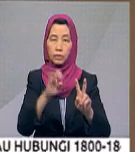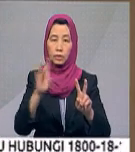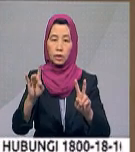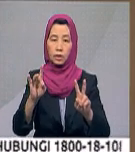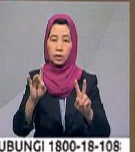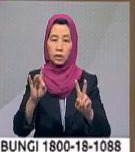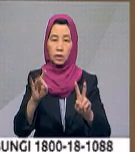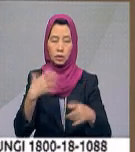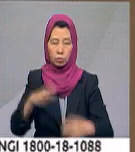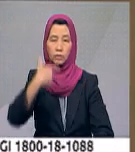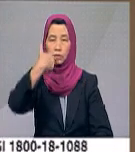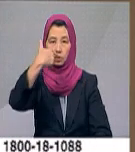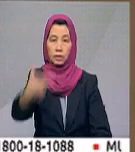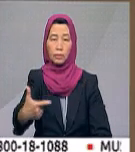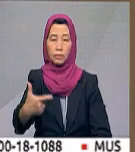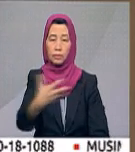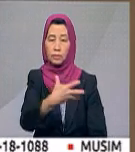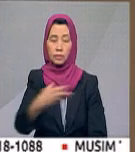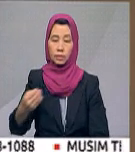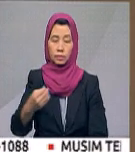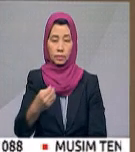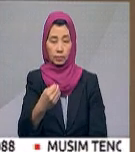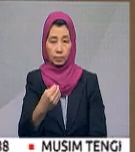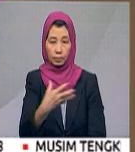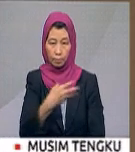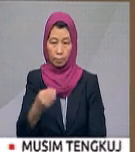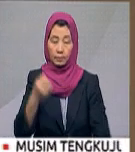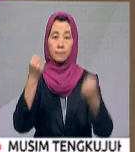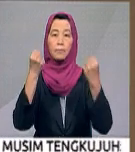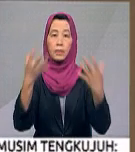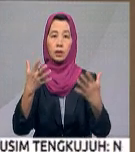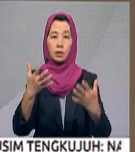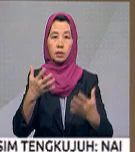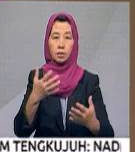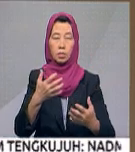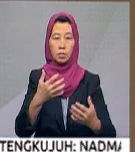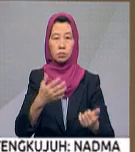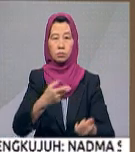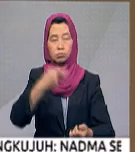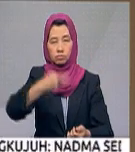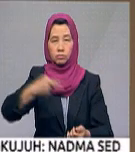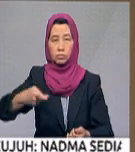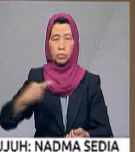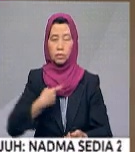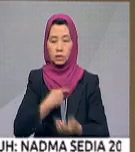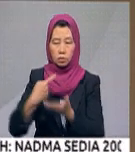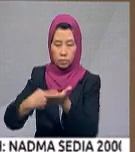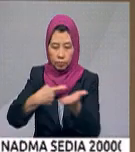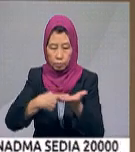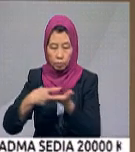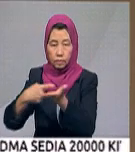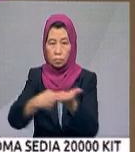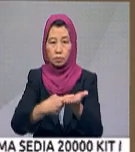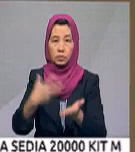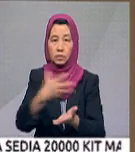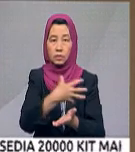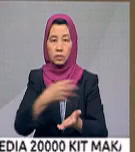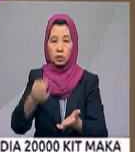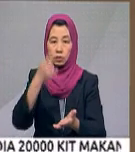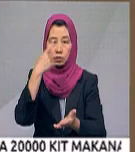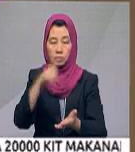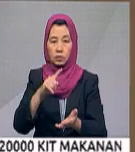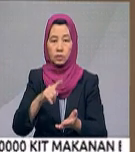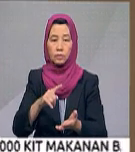2008 sudah lama, dan banyak perkara-perkara yang kita bincang dan buka kepada